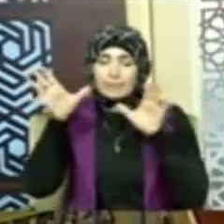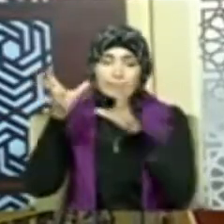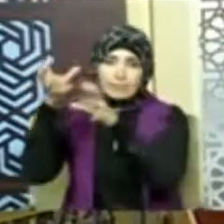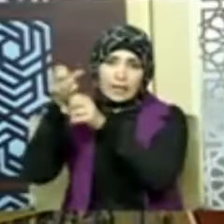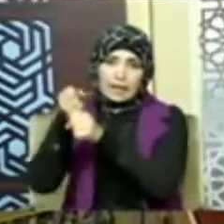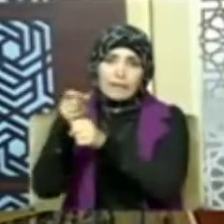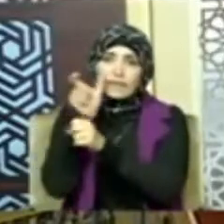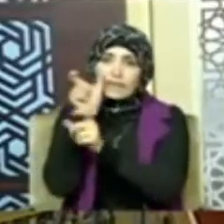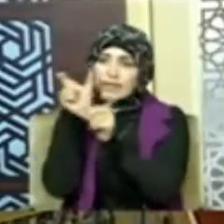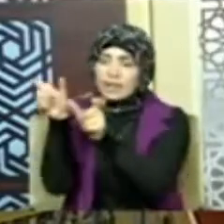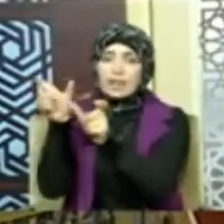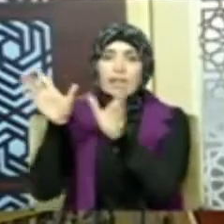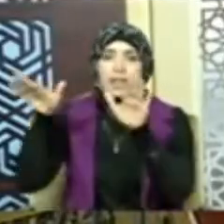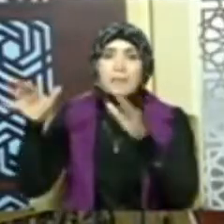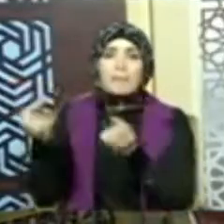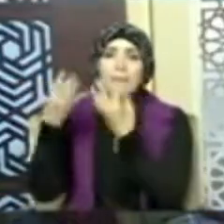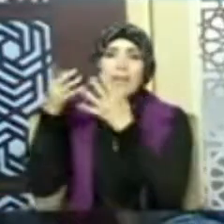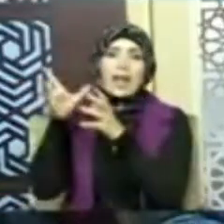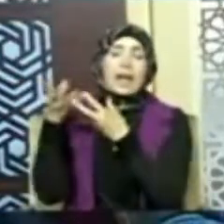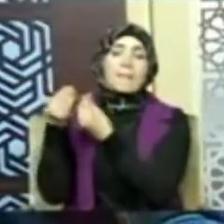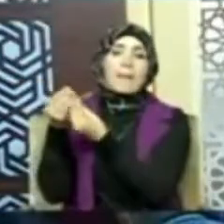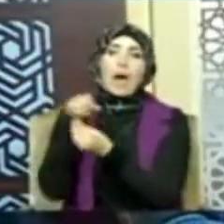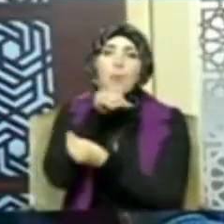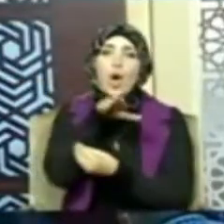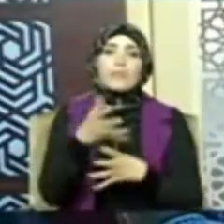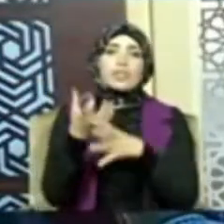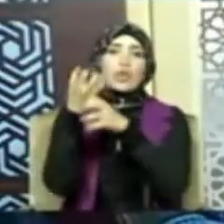صلوا عليه وسلموا تسليما.